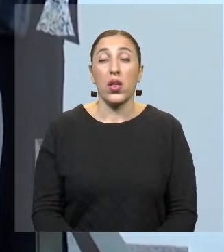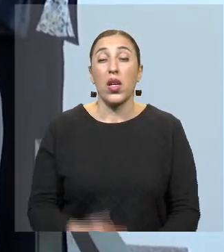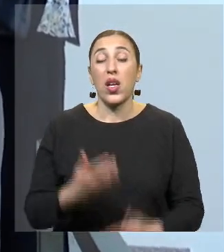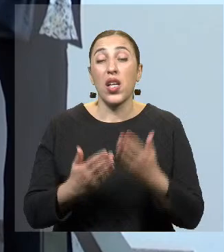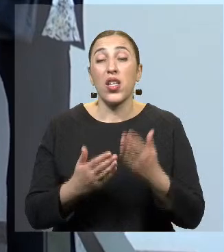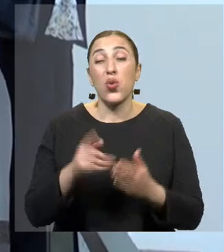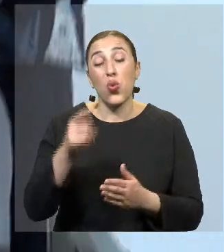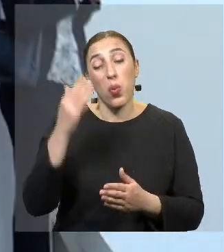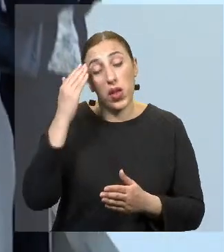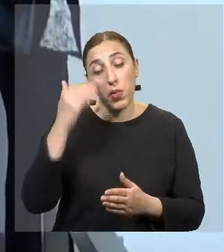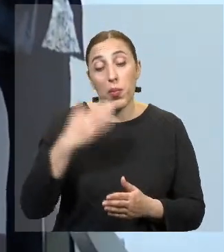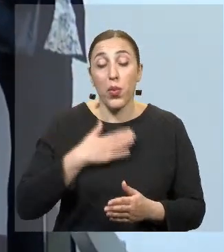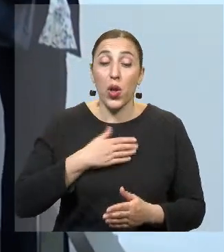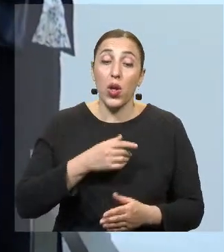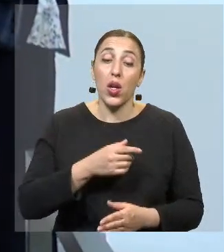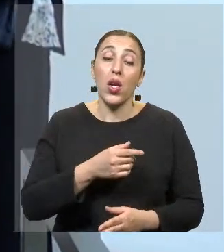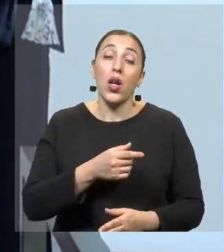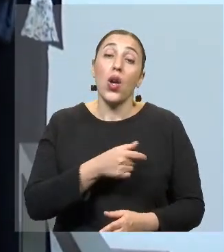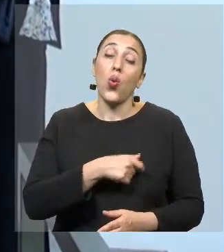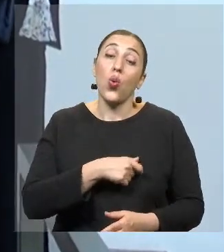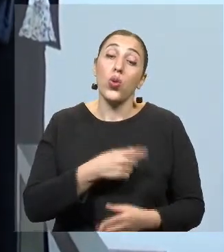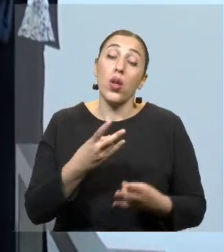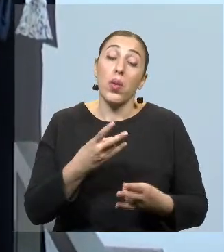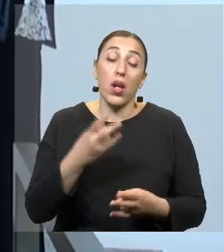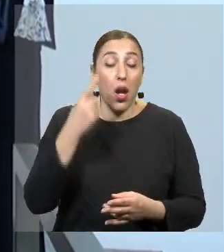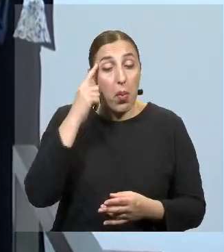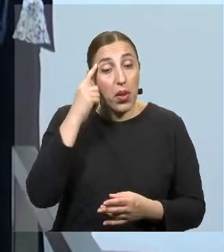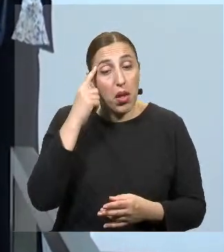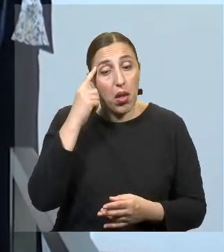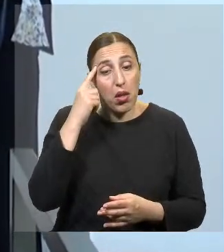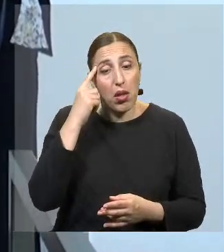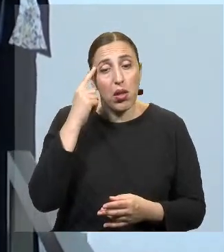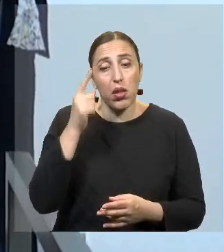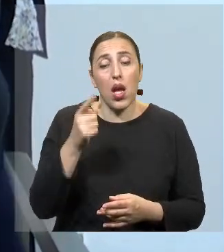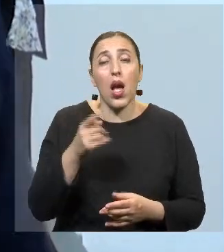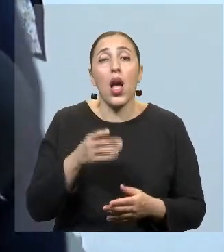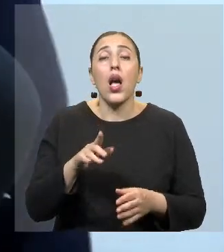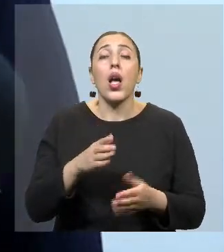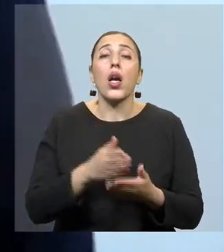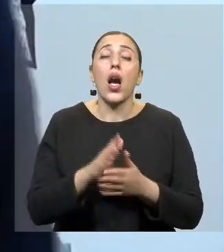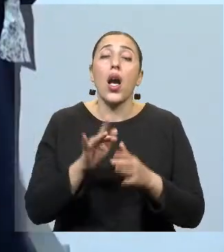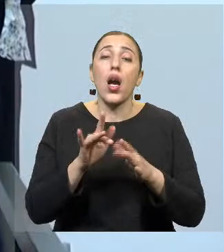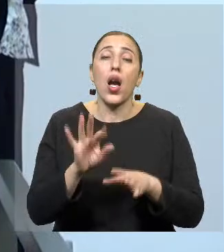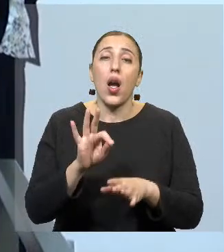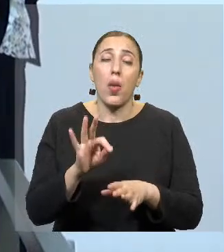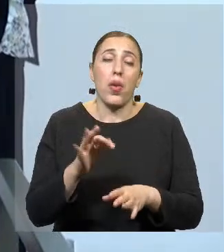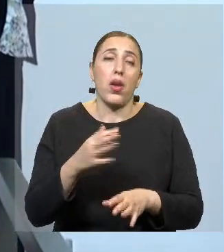մտահոքի, մտահոքում է ենքանով, իշկանով դա վնաս է կաղաքկան համակարգին, այլ մտահոքությունների։